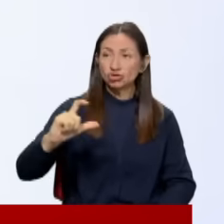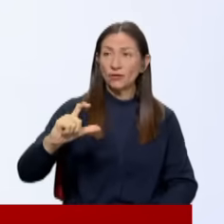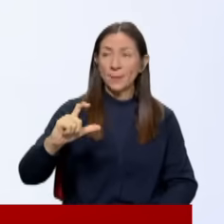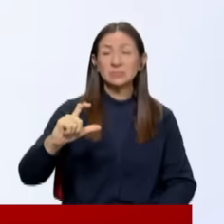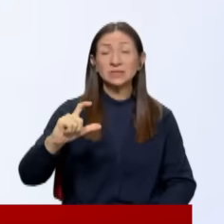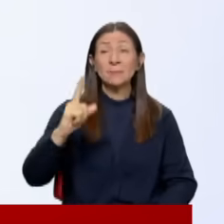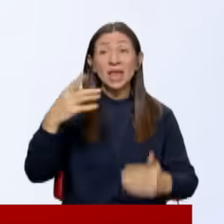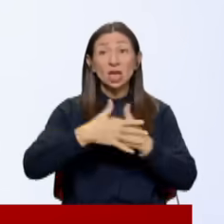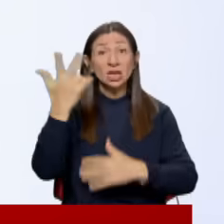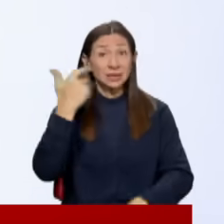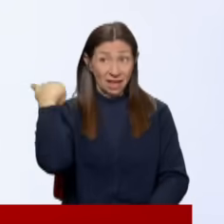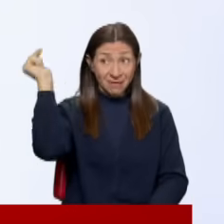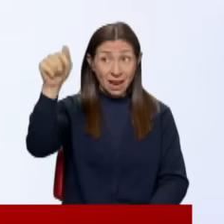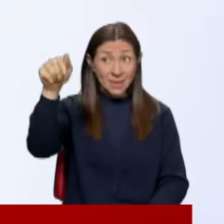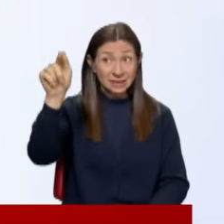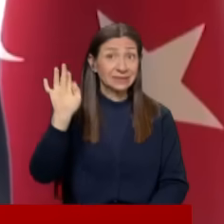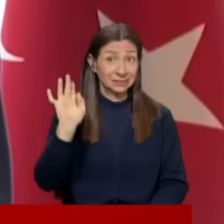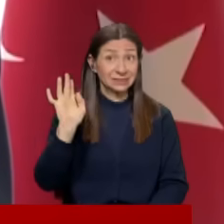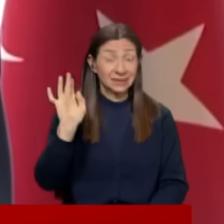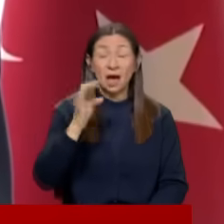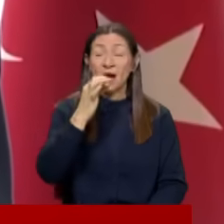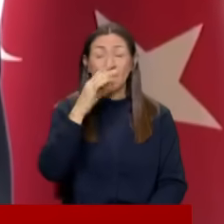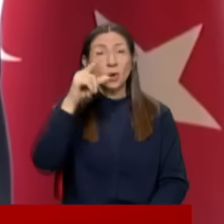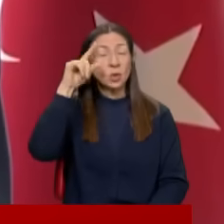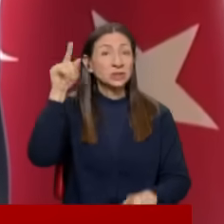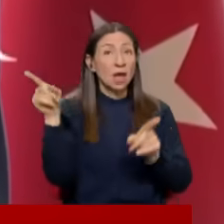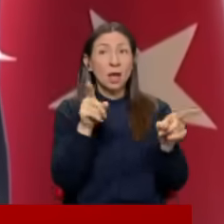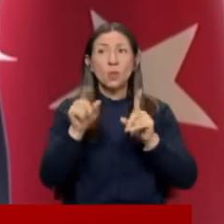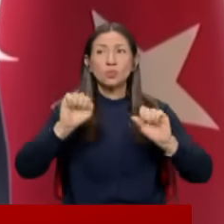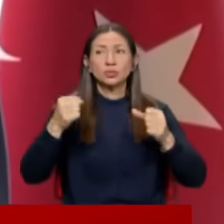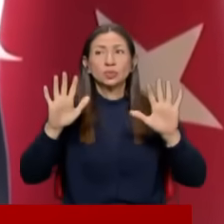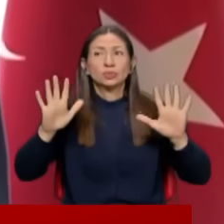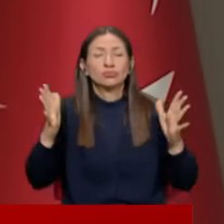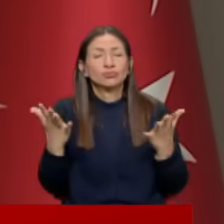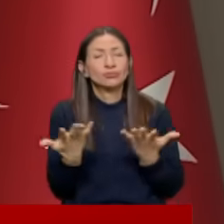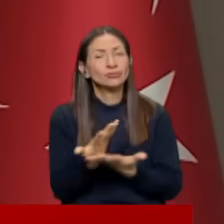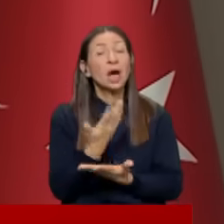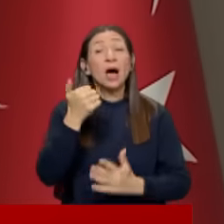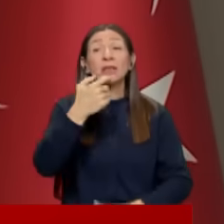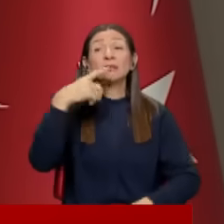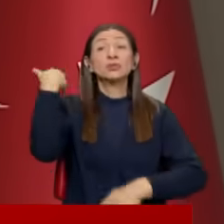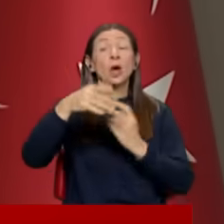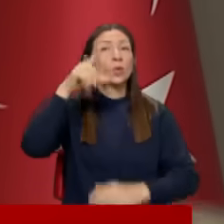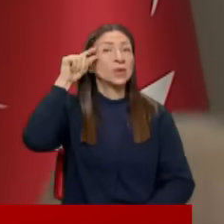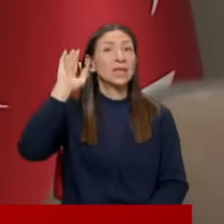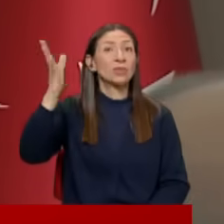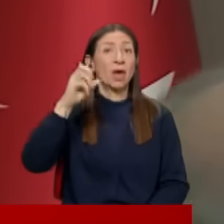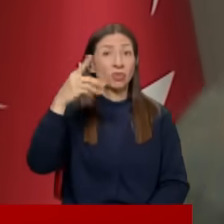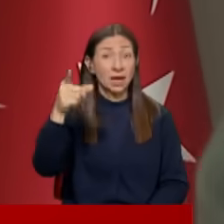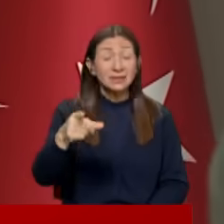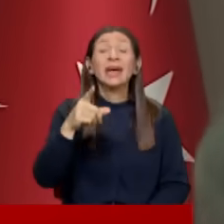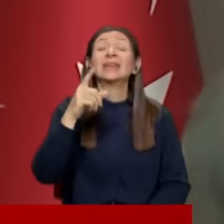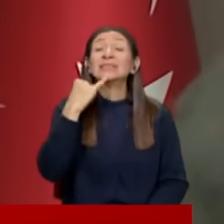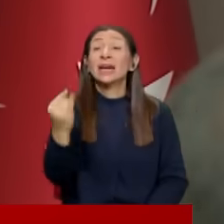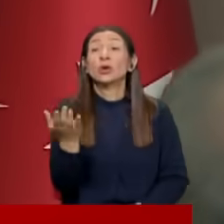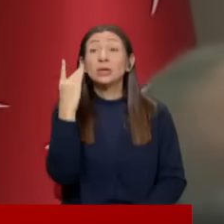cevabımız bir gece ansızın gelebiliriz. Ankara-Atina hattında buzlar eridi. 6 yıl aradan sonra Yunanistan'a gidiyor Erdoğan. Ziyaret